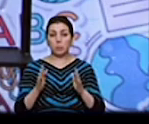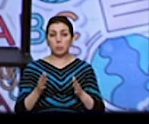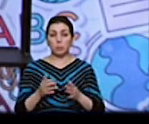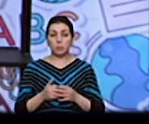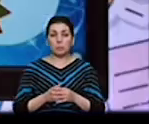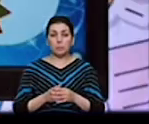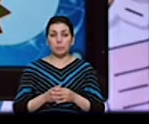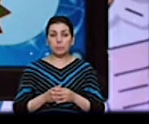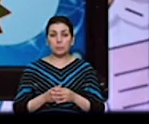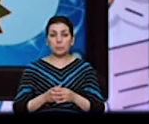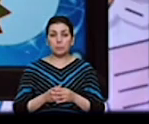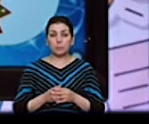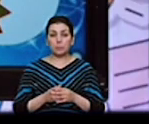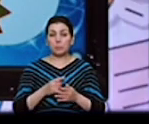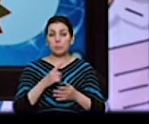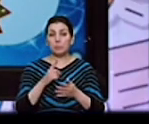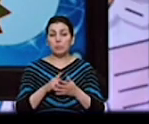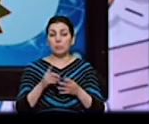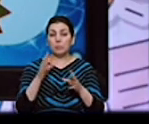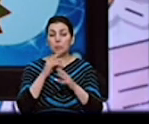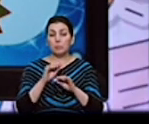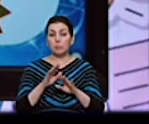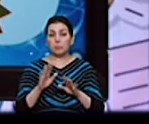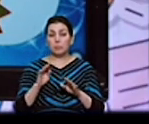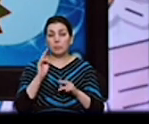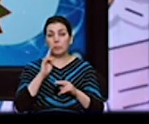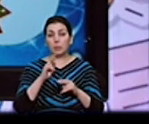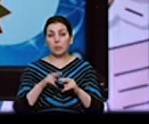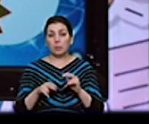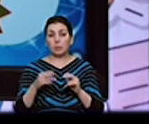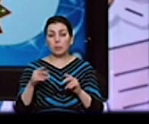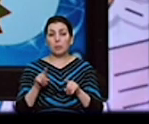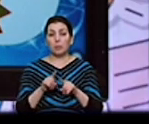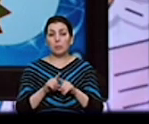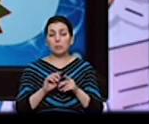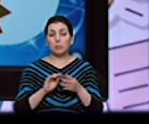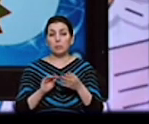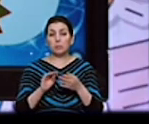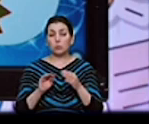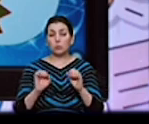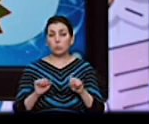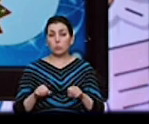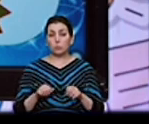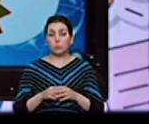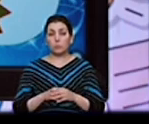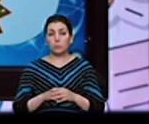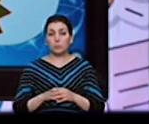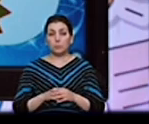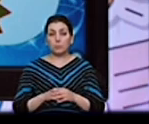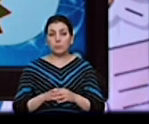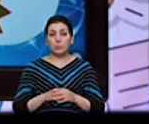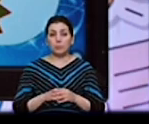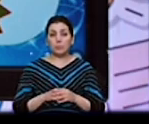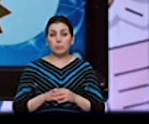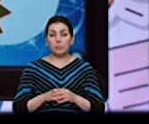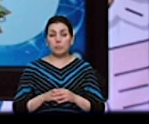kerak. Albatta, ulgurmasangiz, darsdan so'ng ham bajarib olishingiz mumkin.